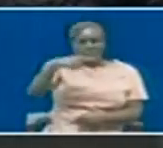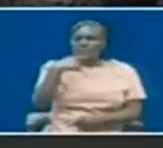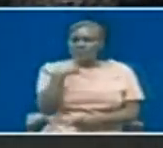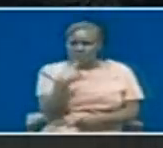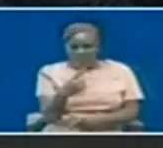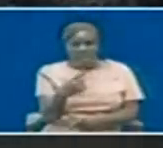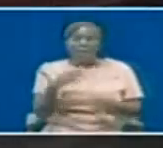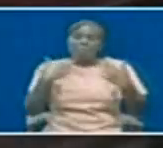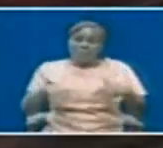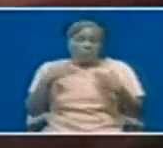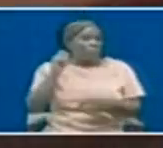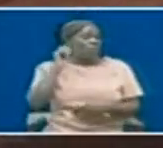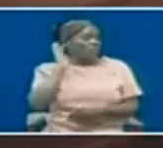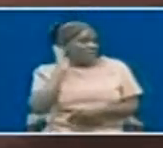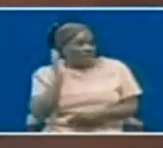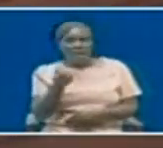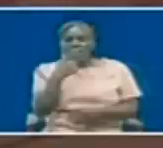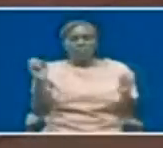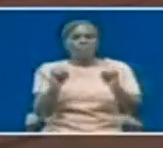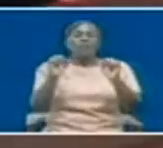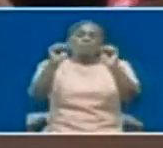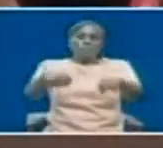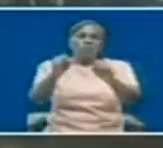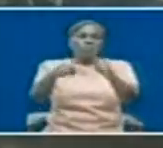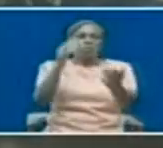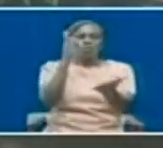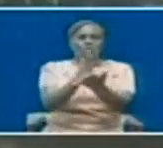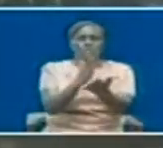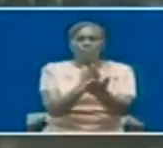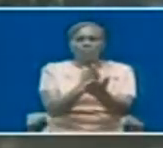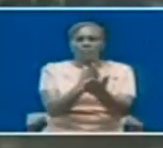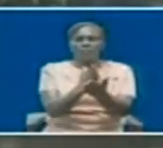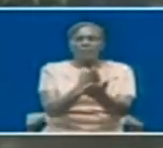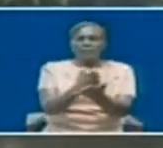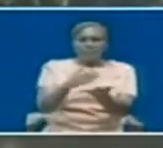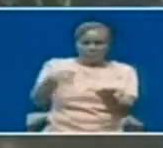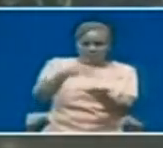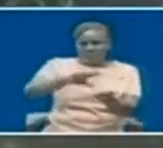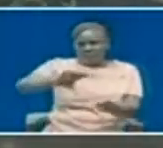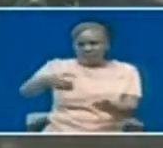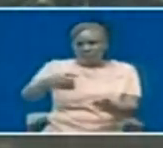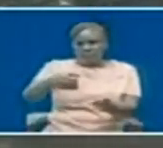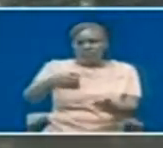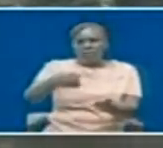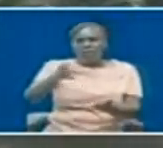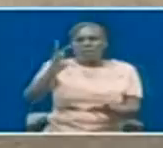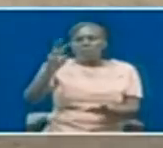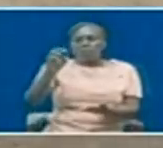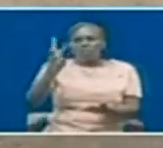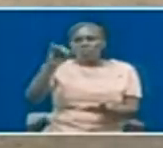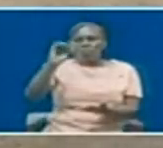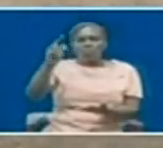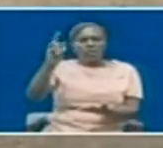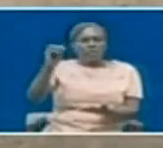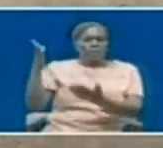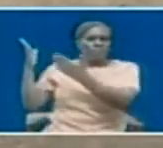kwamba sikio la kufa halisikii dawa, huenda ikawa ni ukweli. Katikati ya kitongoji duni cha Maji Mazuri mtaani Mwiki ni jumba